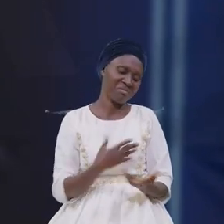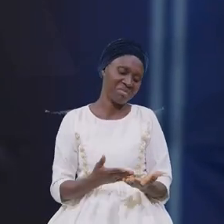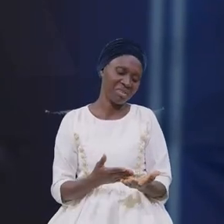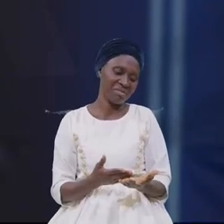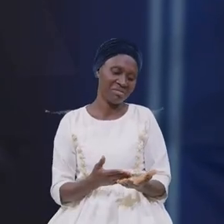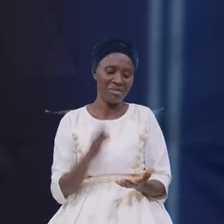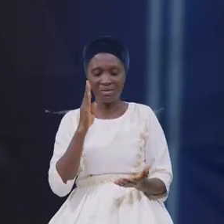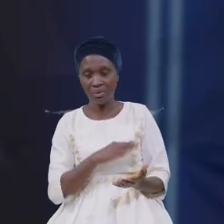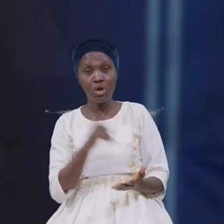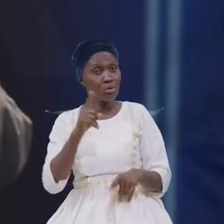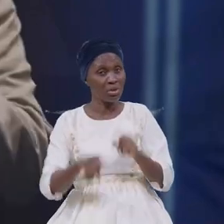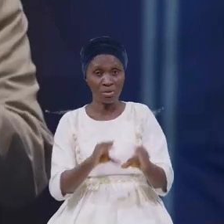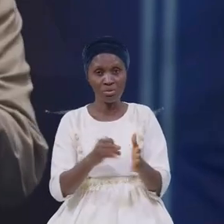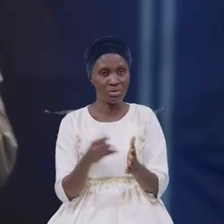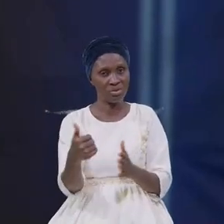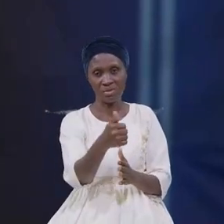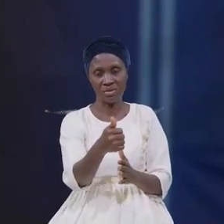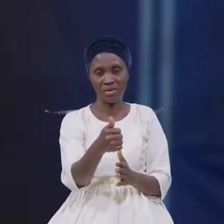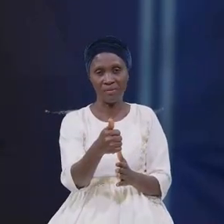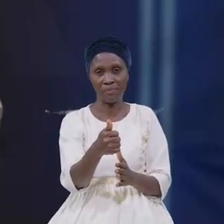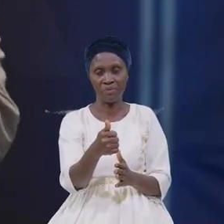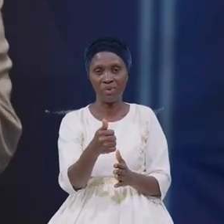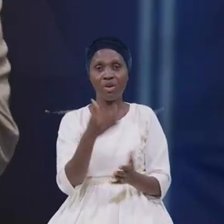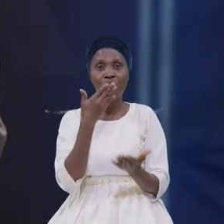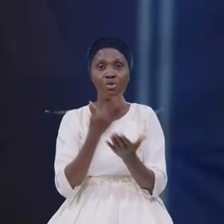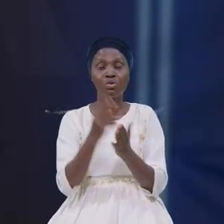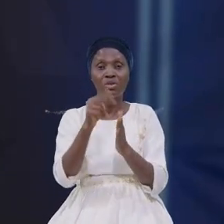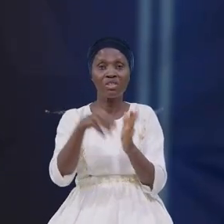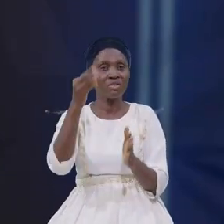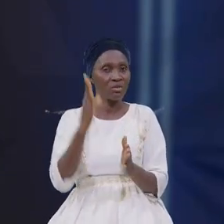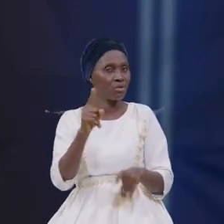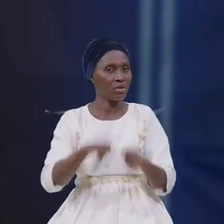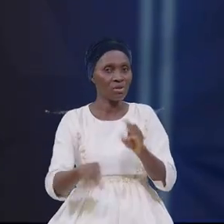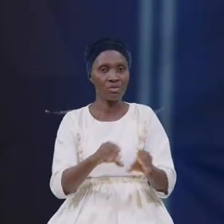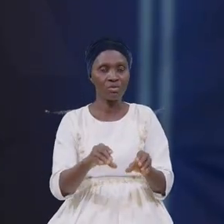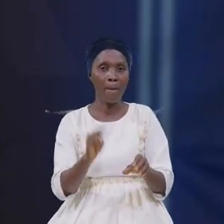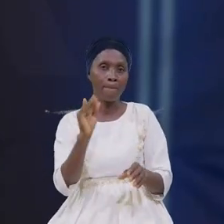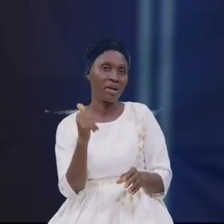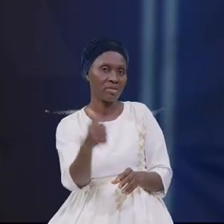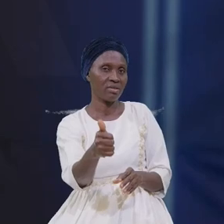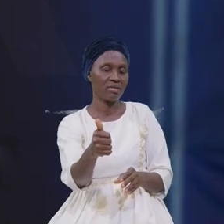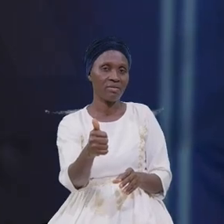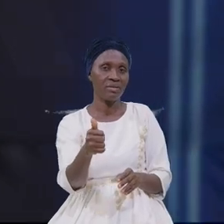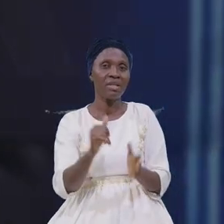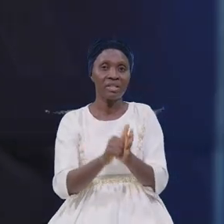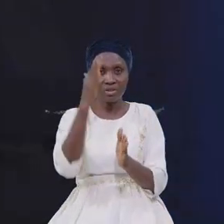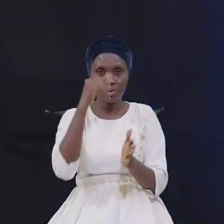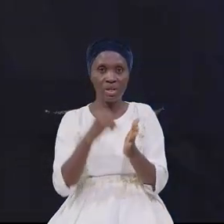pas, oui, gagner la bonté de Dieu par toi-même. C'est la raison pour laquelle cela va couler vers